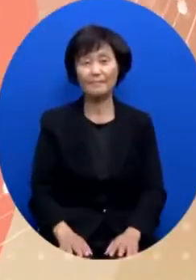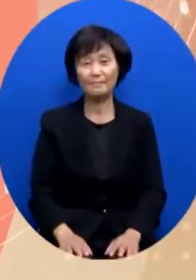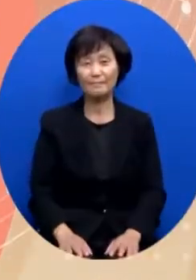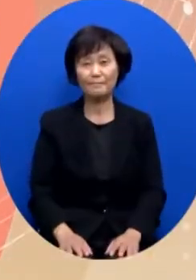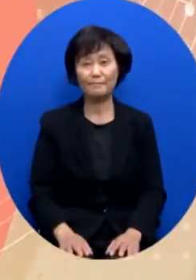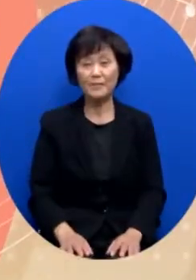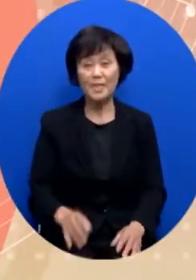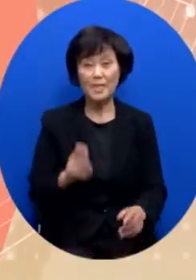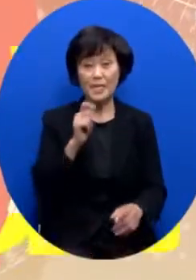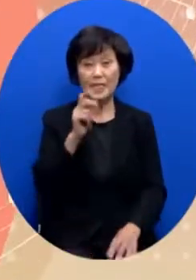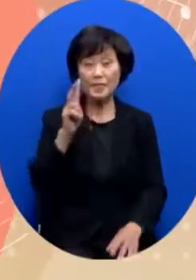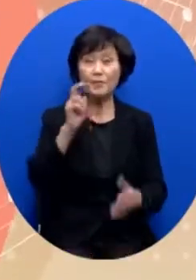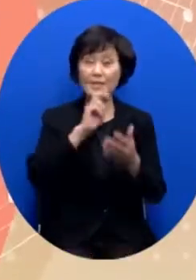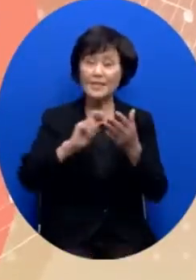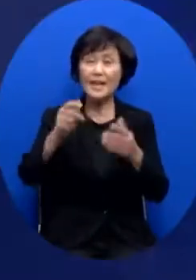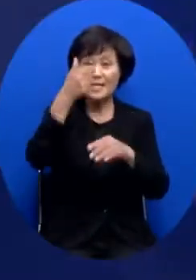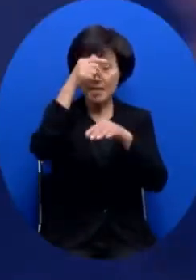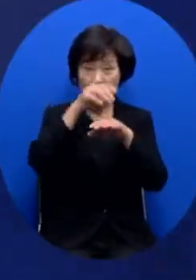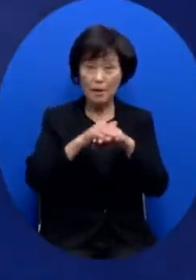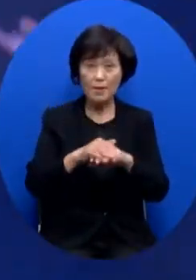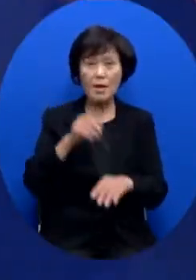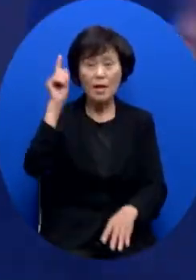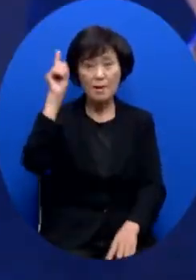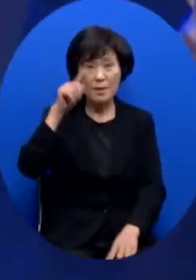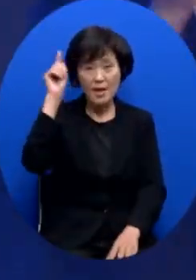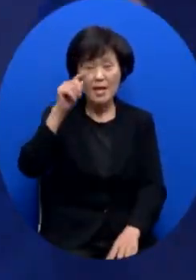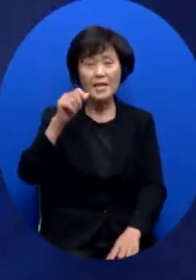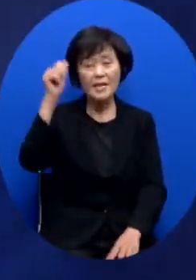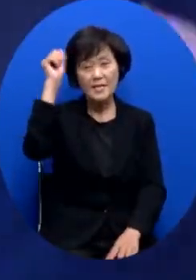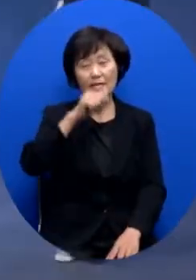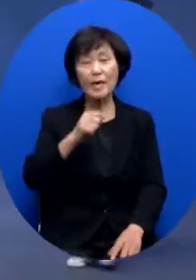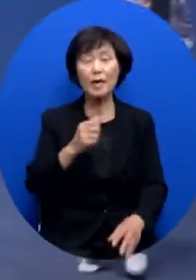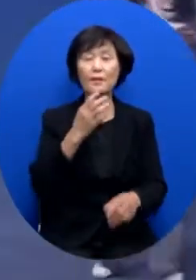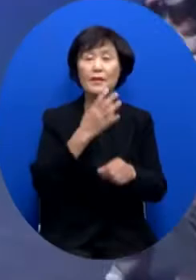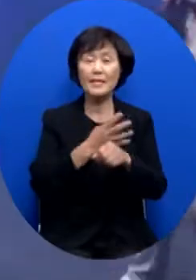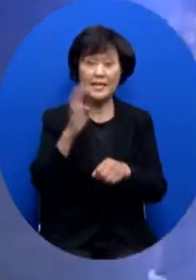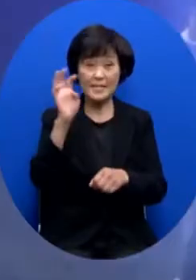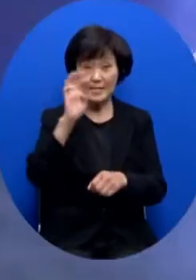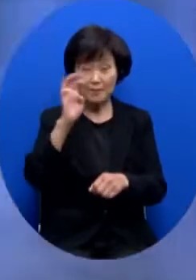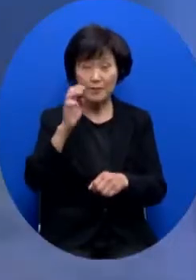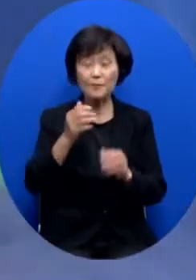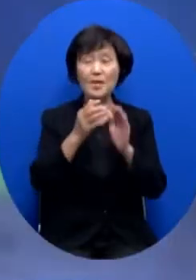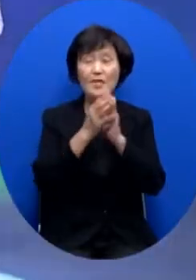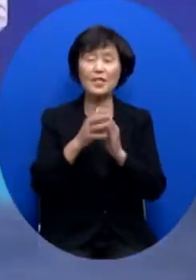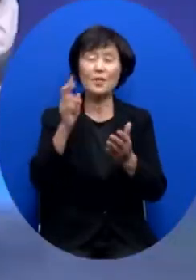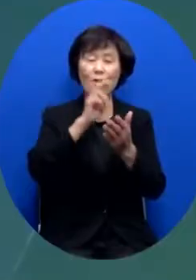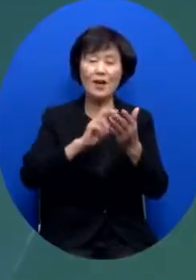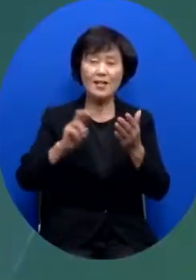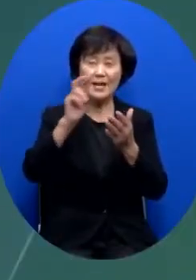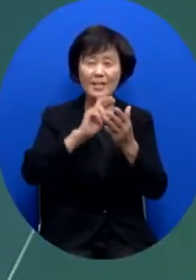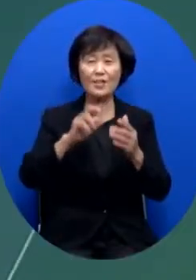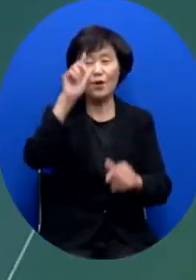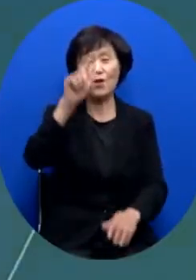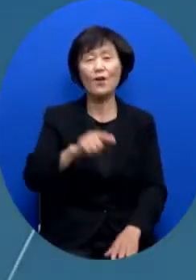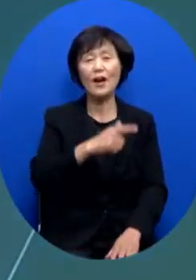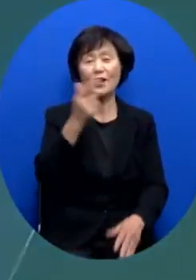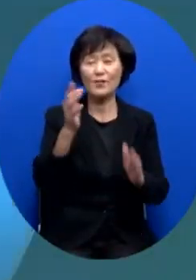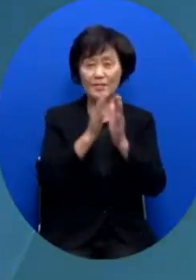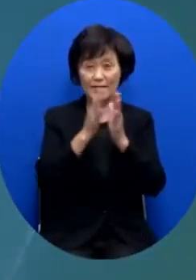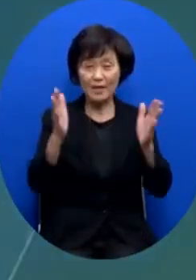TV 찬양 예배입니다. 매일 새벽 4시 30분 기도와 찬양으로 가득한 하루를 시작합니다.